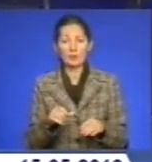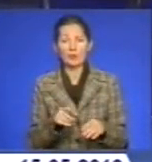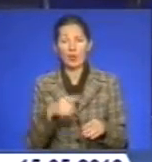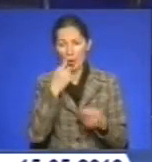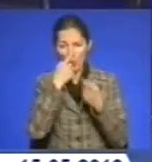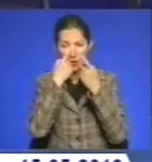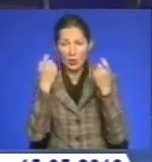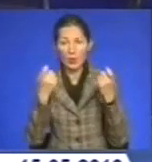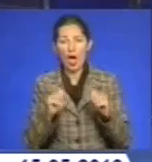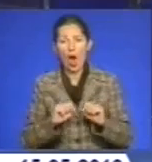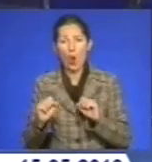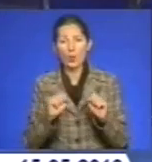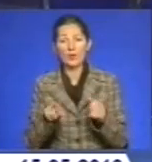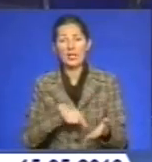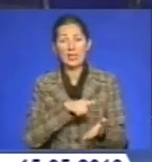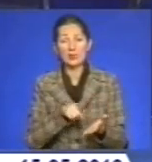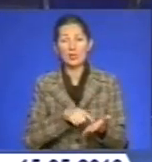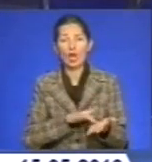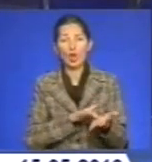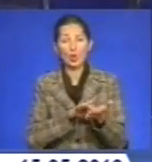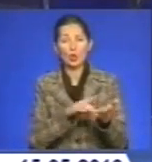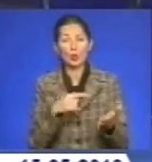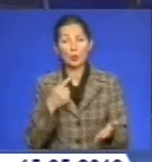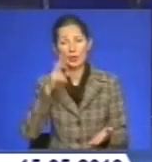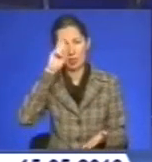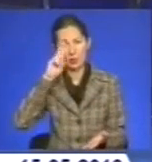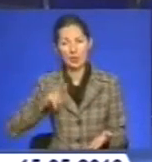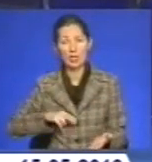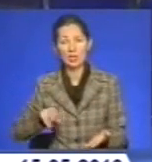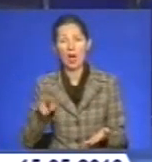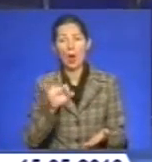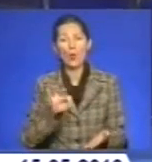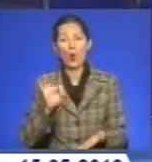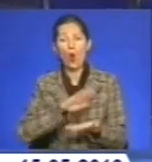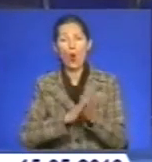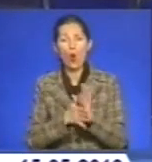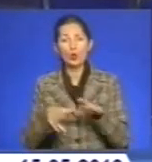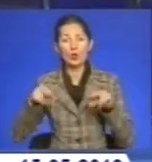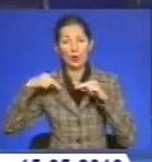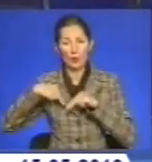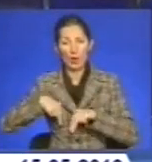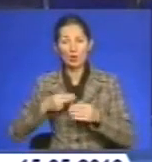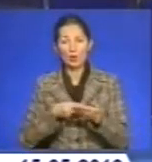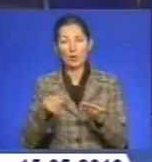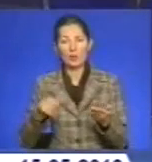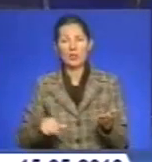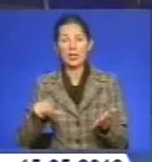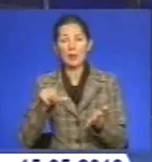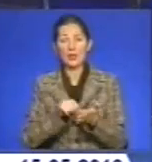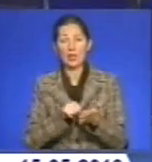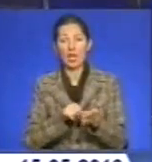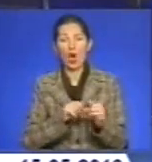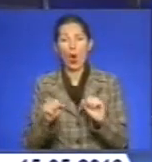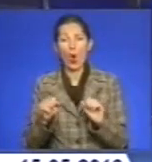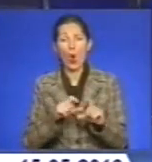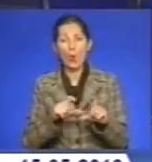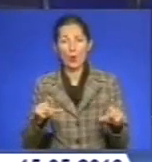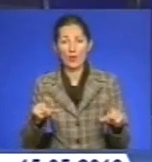туризму облдержадміністрації. Про угоду співпрацю підписали представники Управління з питань